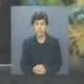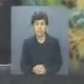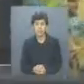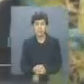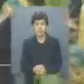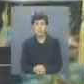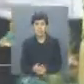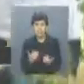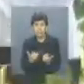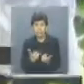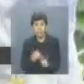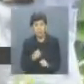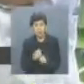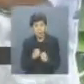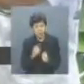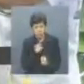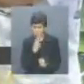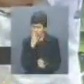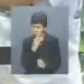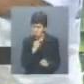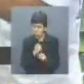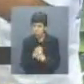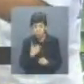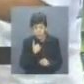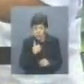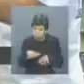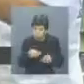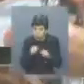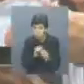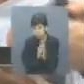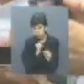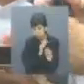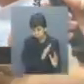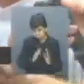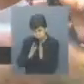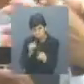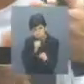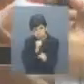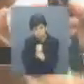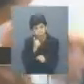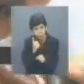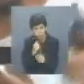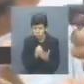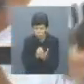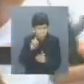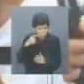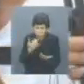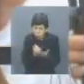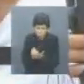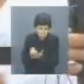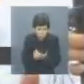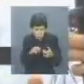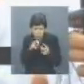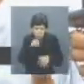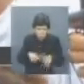แม้คำอธิษฐานจะทำให้หนุมานและม้านิลมังกรออกมาจากหนังสือได้จริงแต่ไม่อาจใช้อิทธิฤทธิ์ช่วยเด็กหญิงข้าวหอมพ้นจากภัยน้ำท่ว